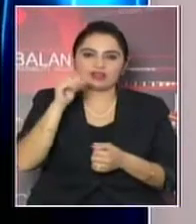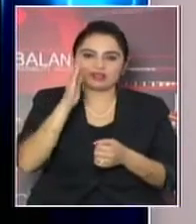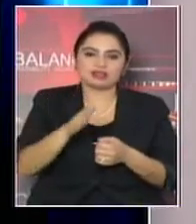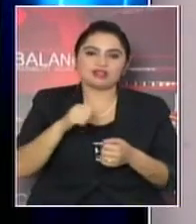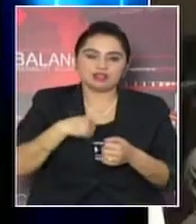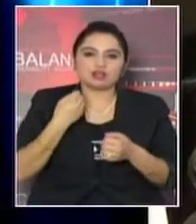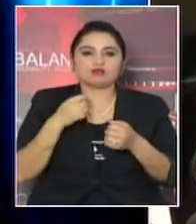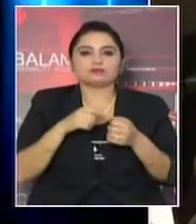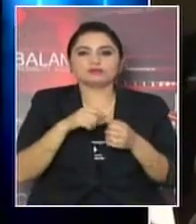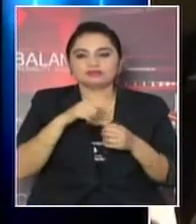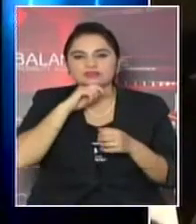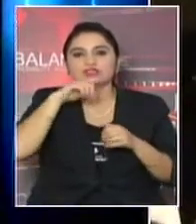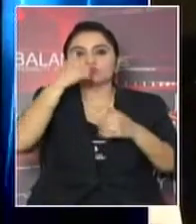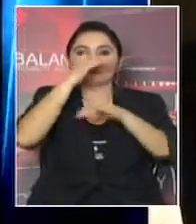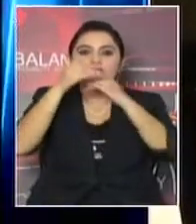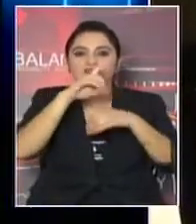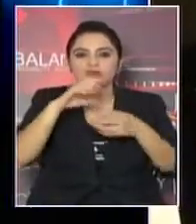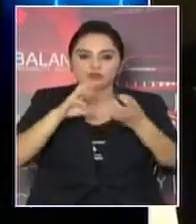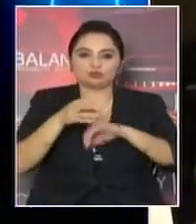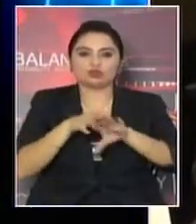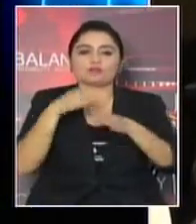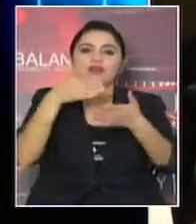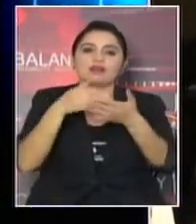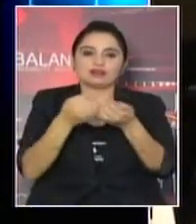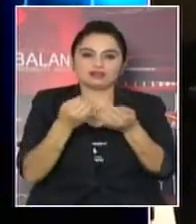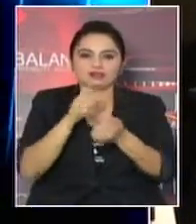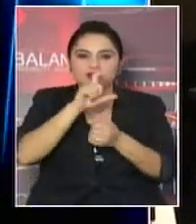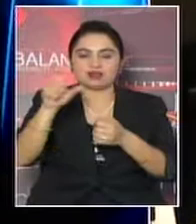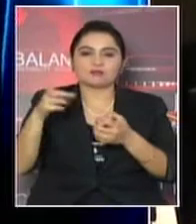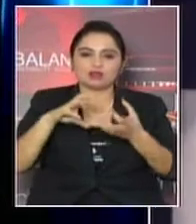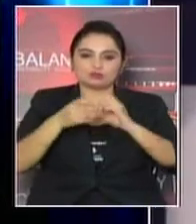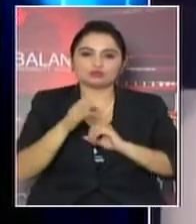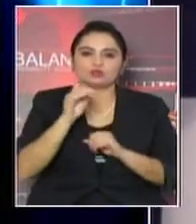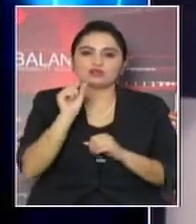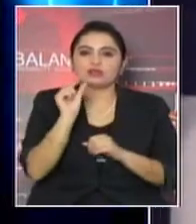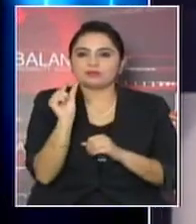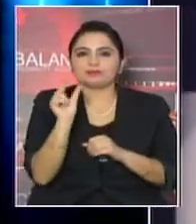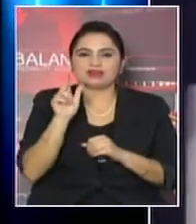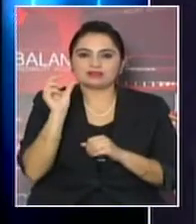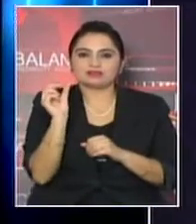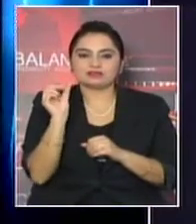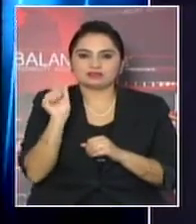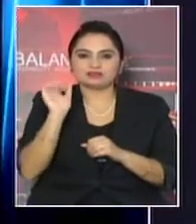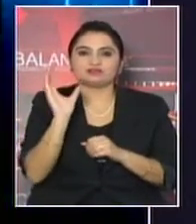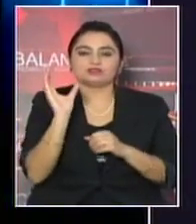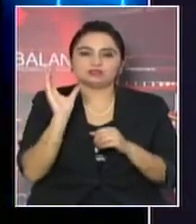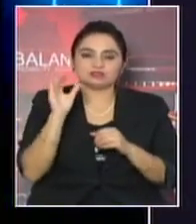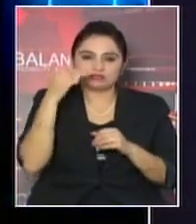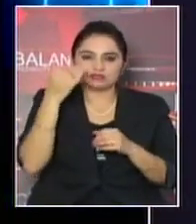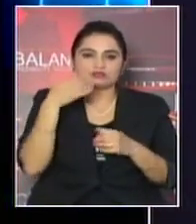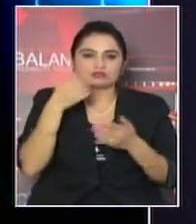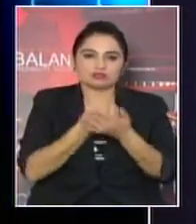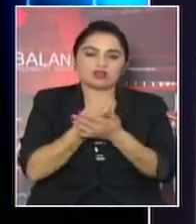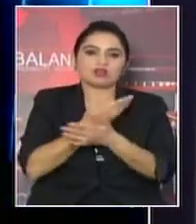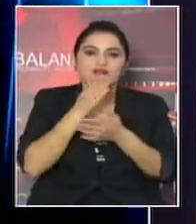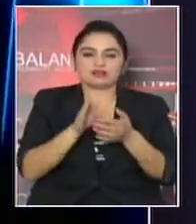मुलुकको दिगो विकासका लागि उद्योगहरूमा लगानी गर्न नेपाल उद्योग वाणिज्य महासङ्घकी अध्यक्ष भवानी राणाले आग्रह गरिन्। उनले